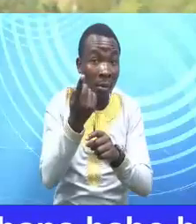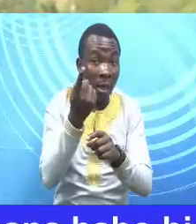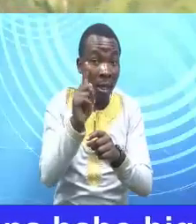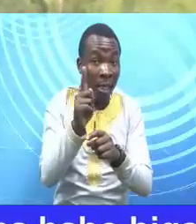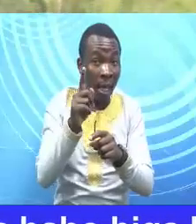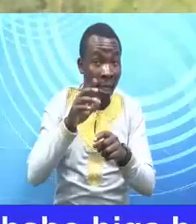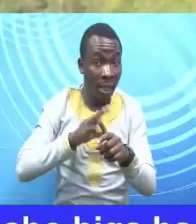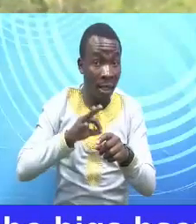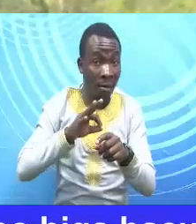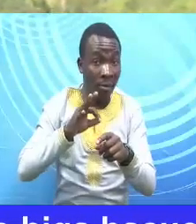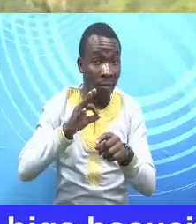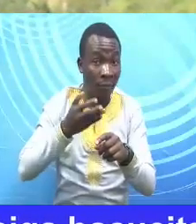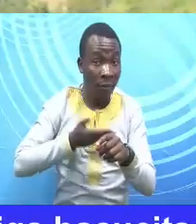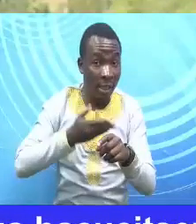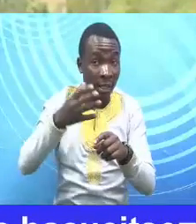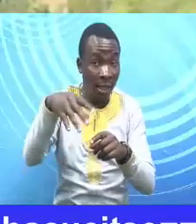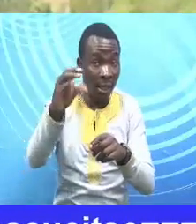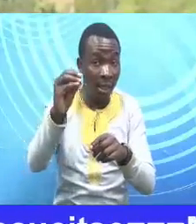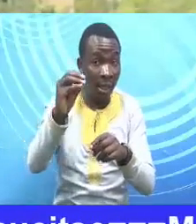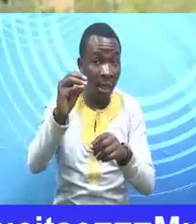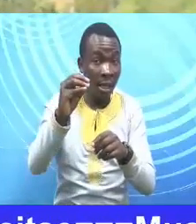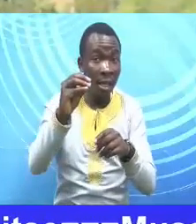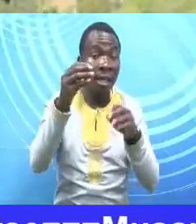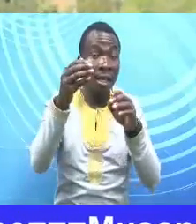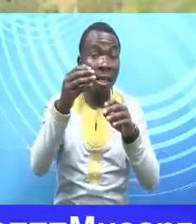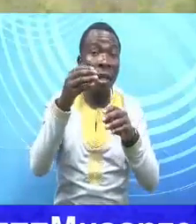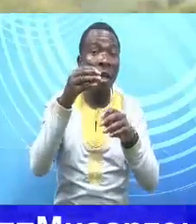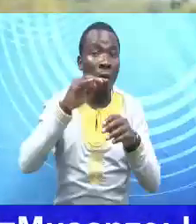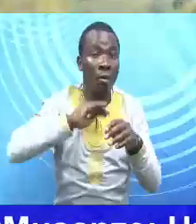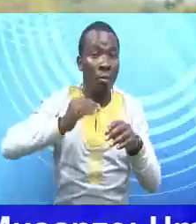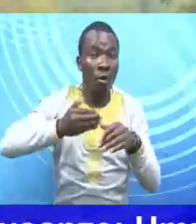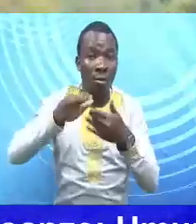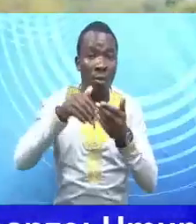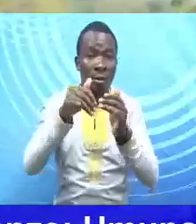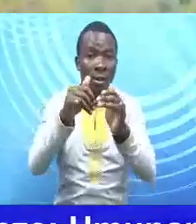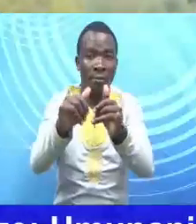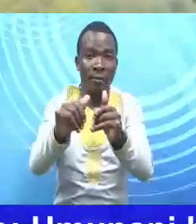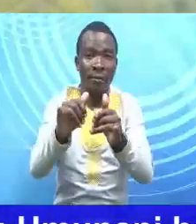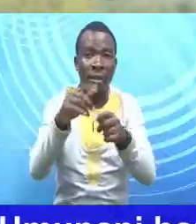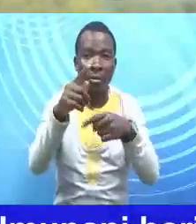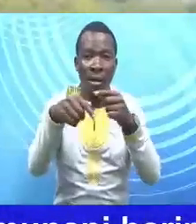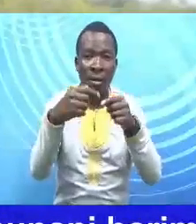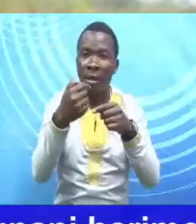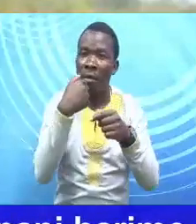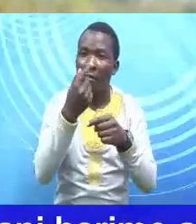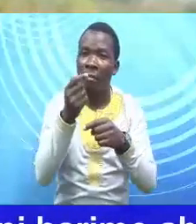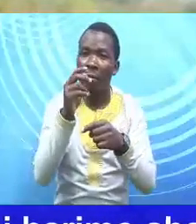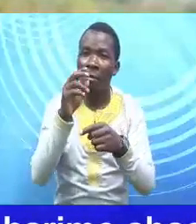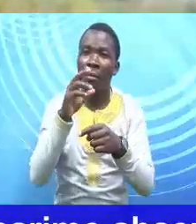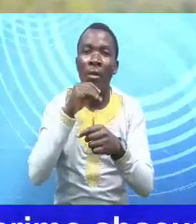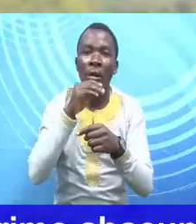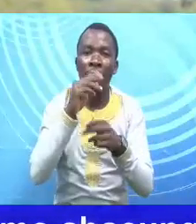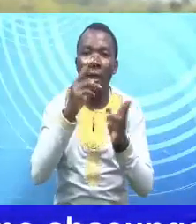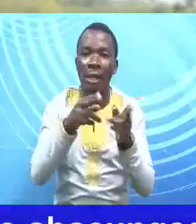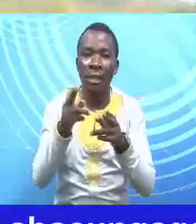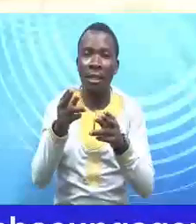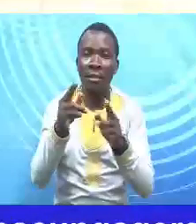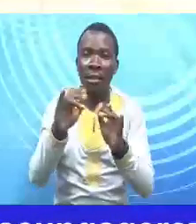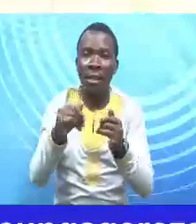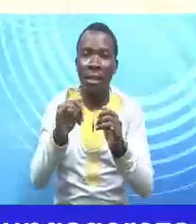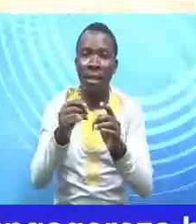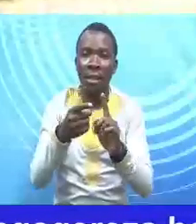njyanye ngo ubwo umugore ngo byose arabisigaranye. Bakomeza bavuga ko ngo uyu Guhitonze Claude n'ubundi yari asanzwe agerageza kwiyahura.